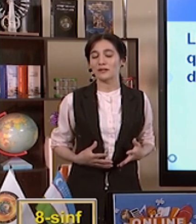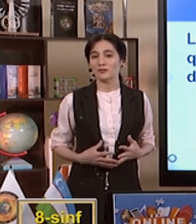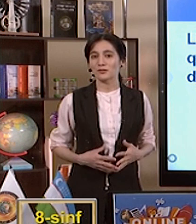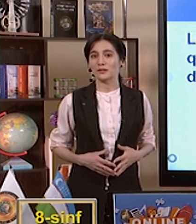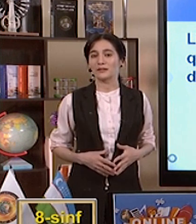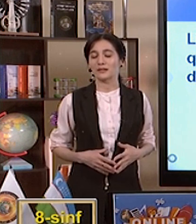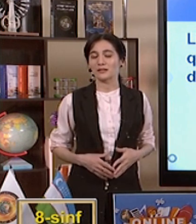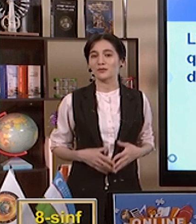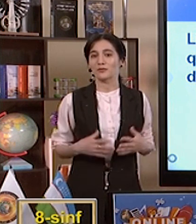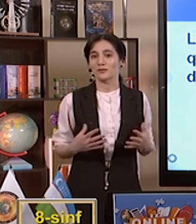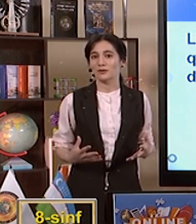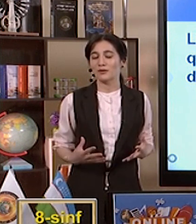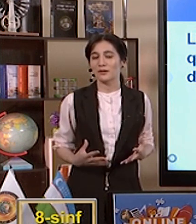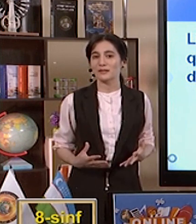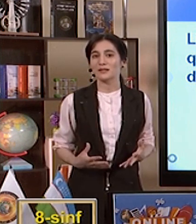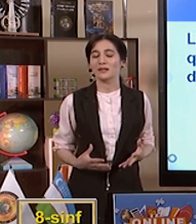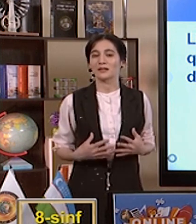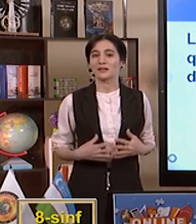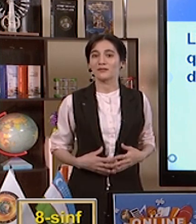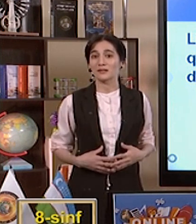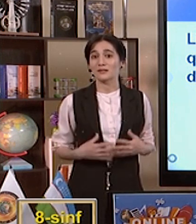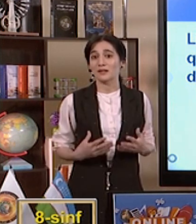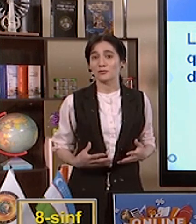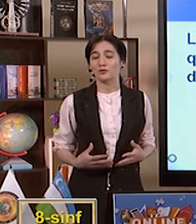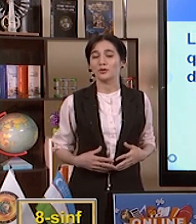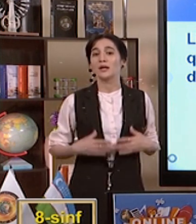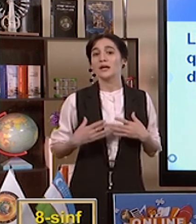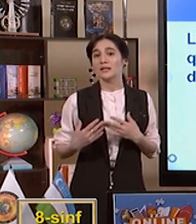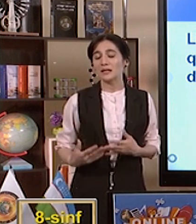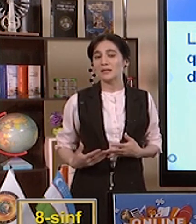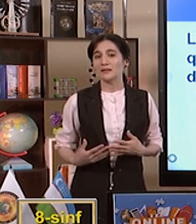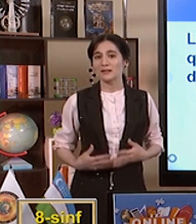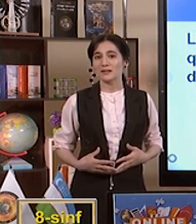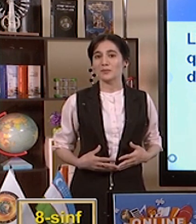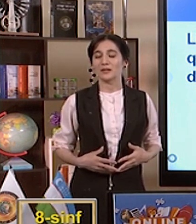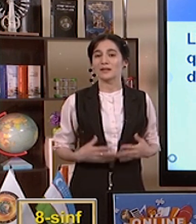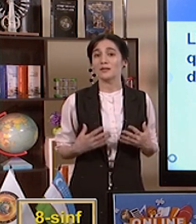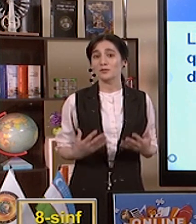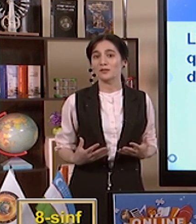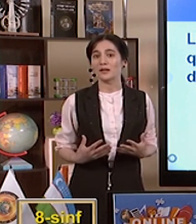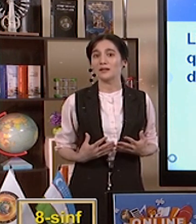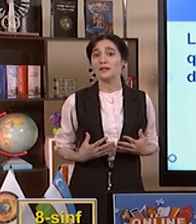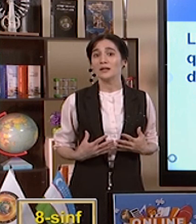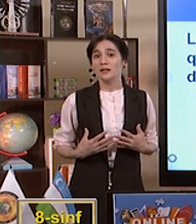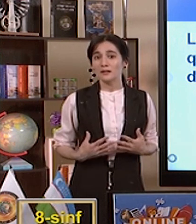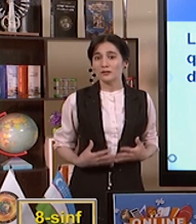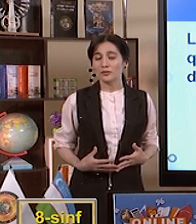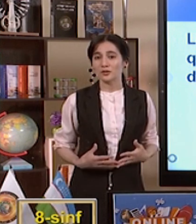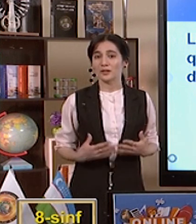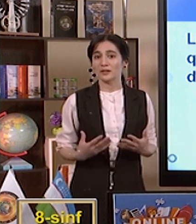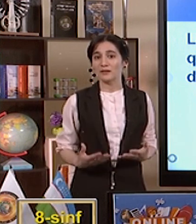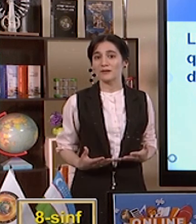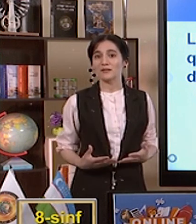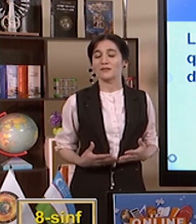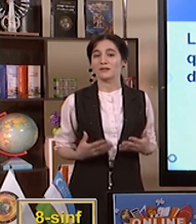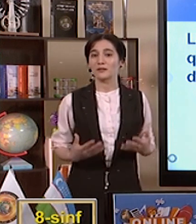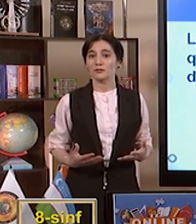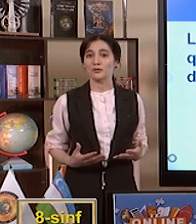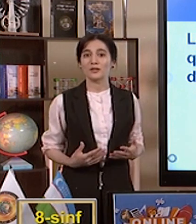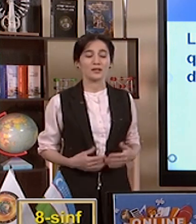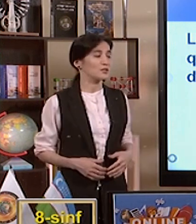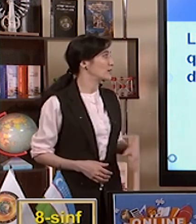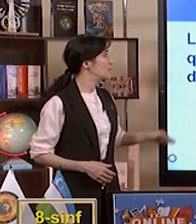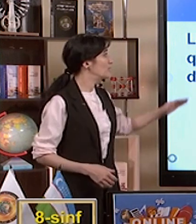bugungi fransuz tili darsimiz o'z nihoyasiga yetdi va sizlar uchun keyingi darsga berilgan mustaqil topshiriqning